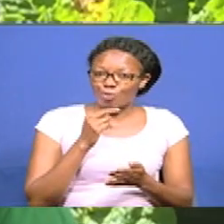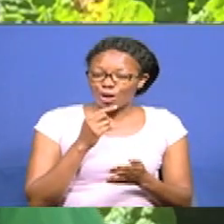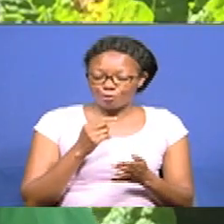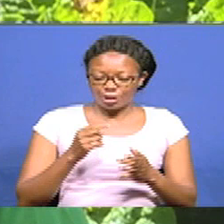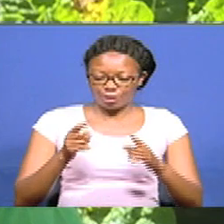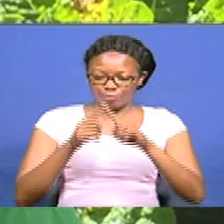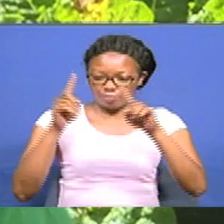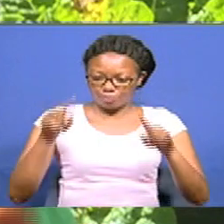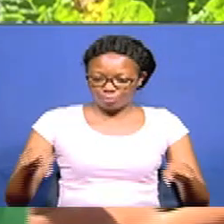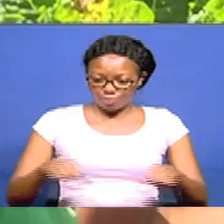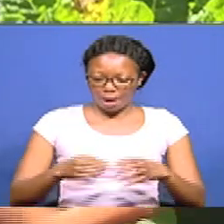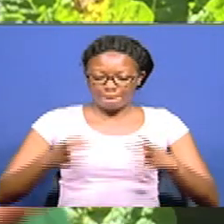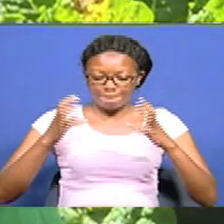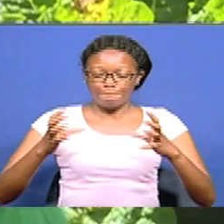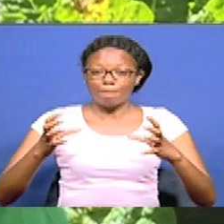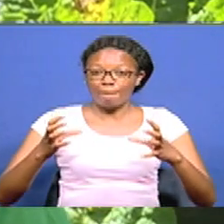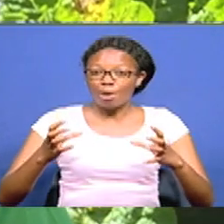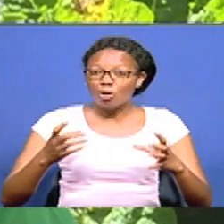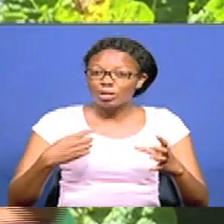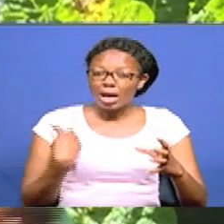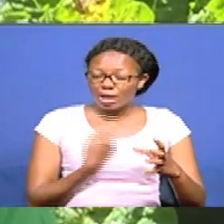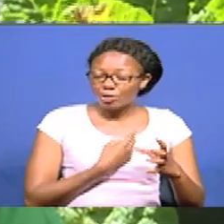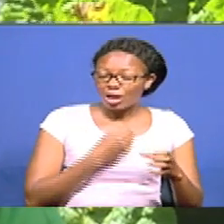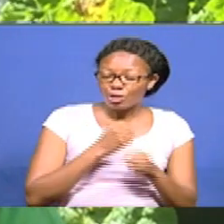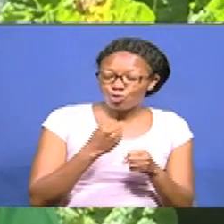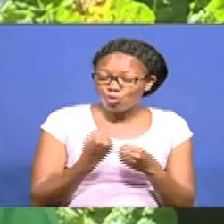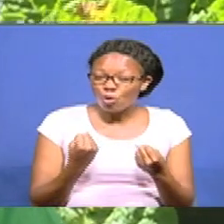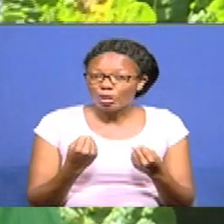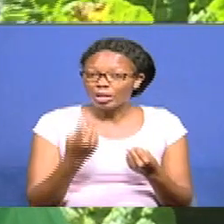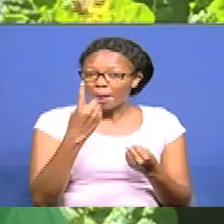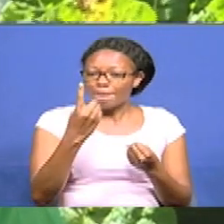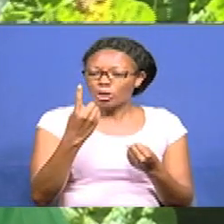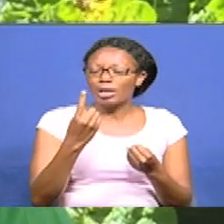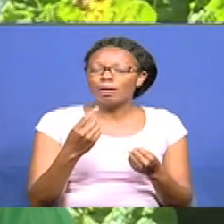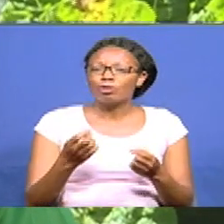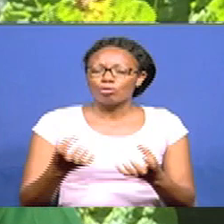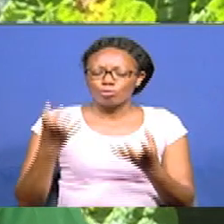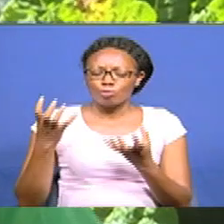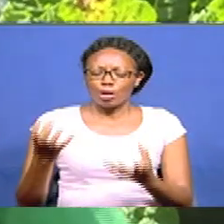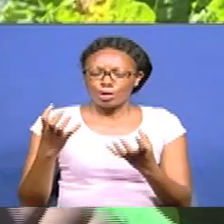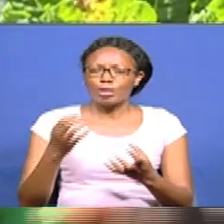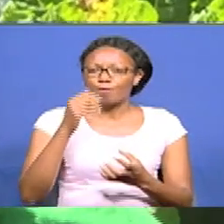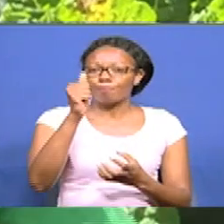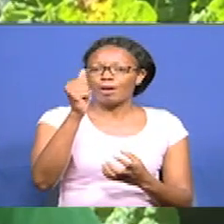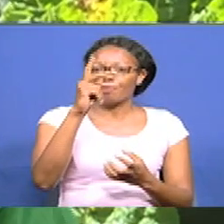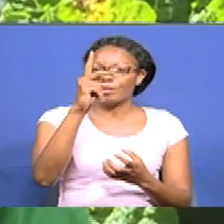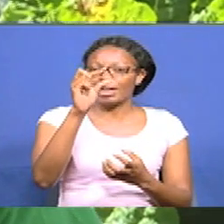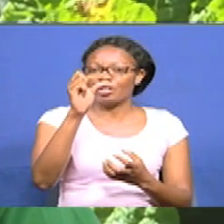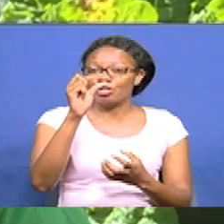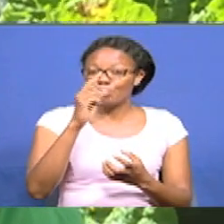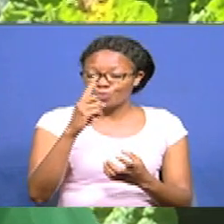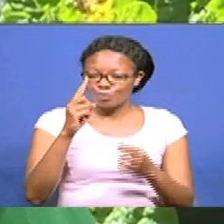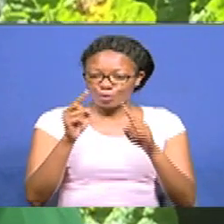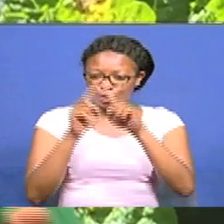inakujanga ikiwa blocks, ikiwa imeshikana. Kamoja inakuanga na uzito wa kilo 5. So